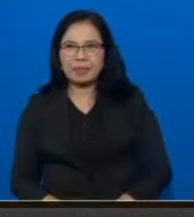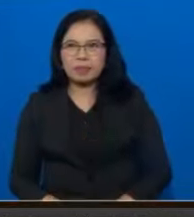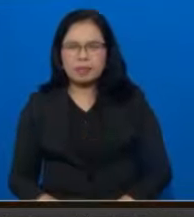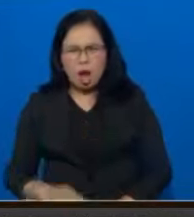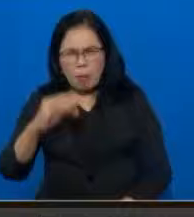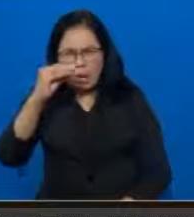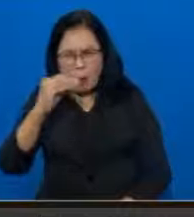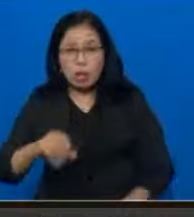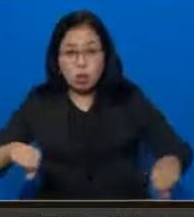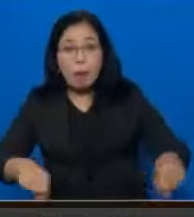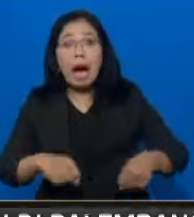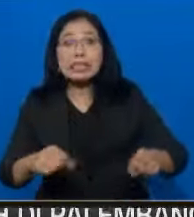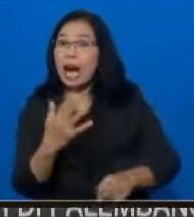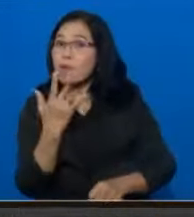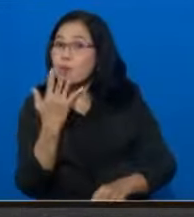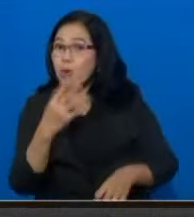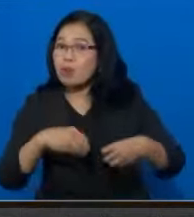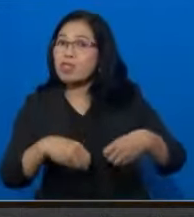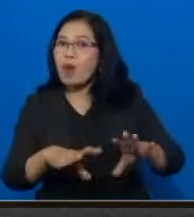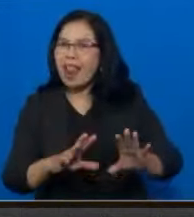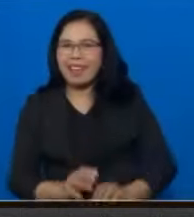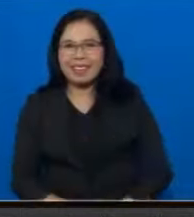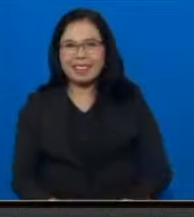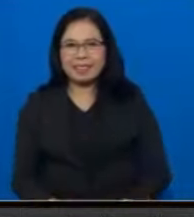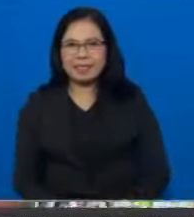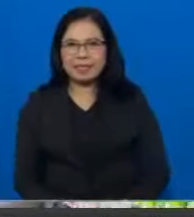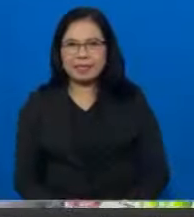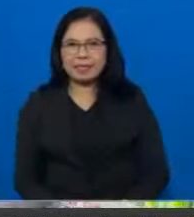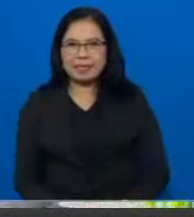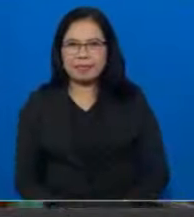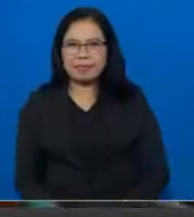hari. Selengkapnya dalam segmen Sehari Menjadi.